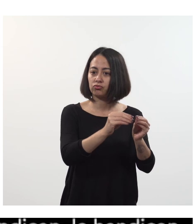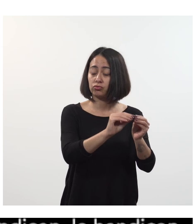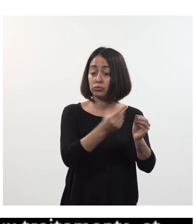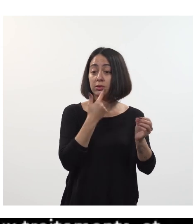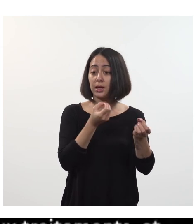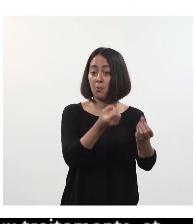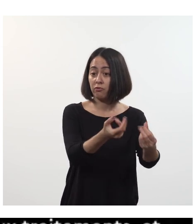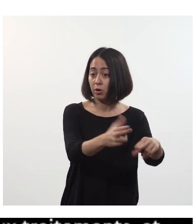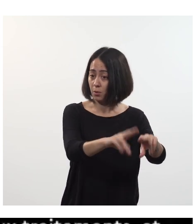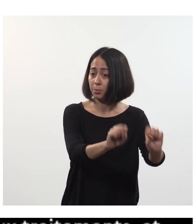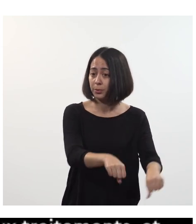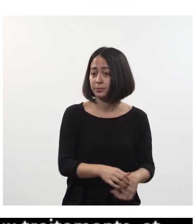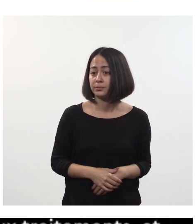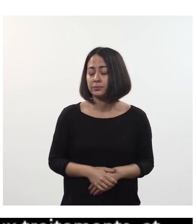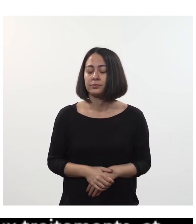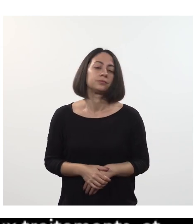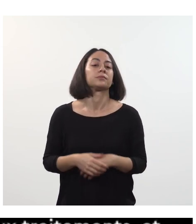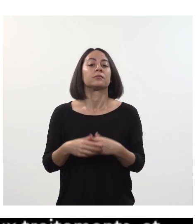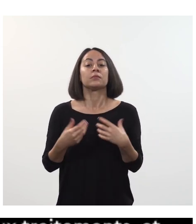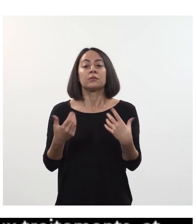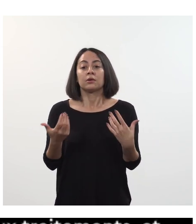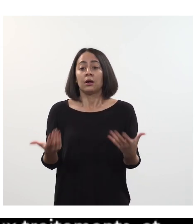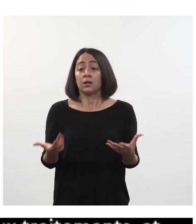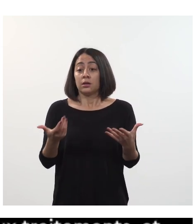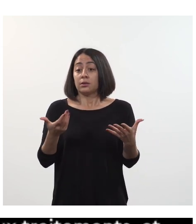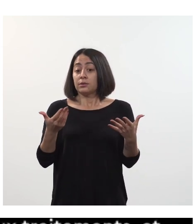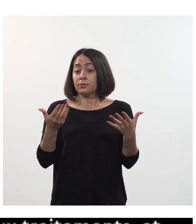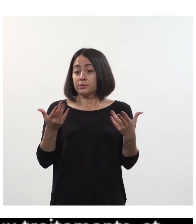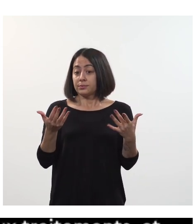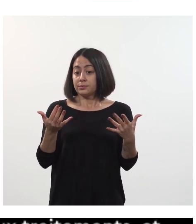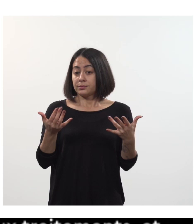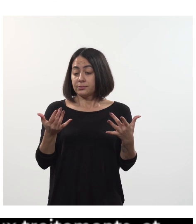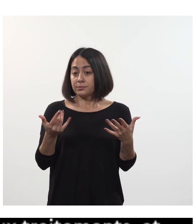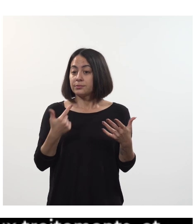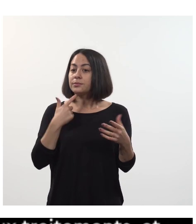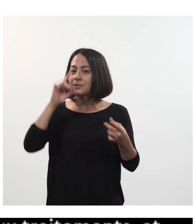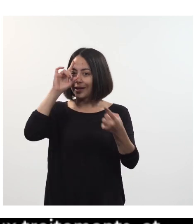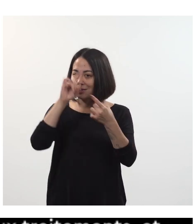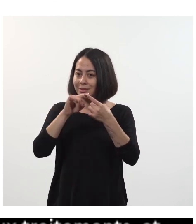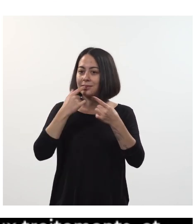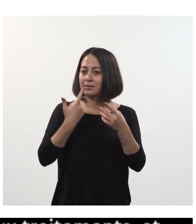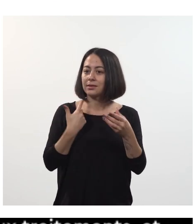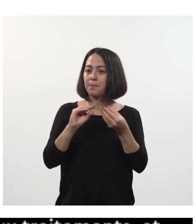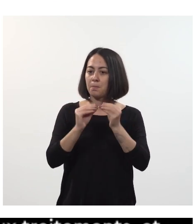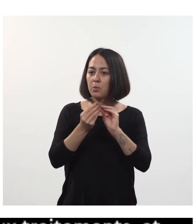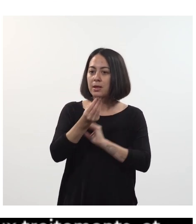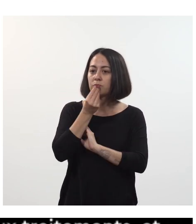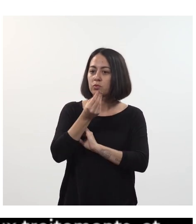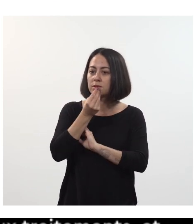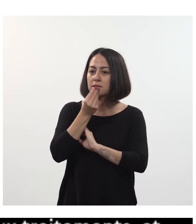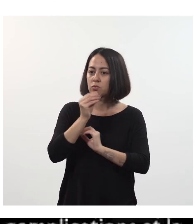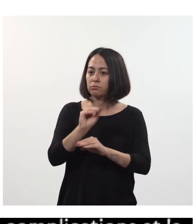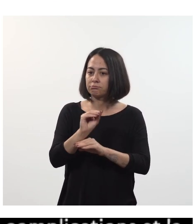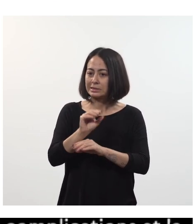Alors, si on se fait un focus un petit peu plus spécifique aux troubles nutritionnels, malheureusement, et